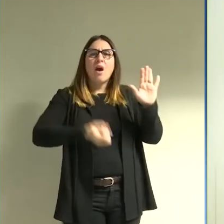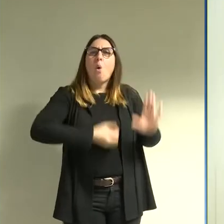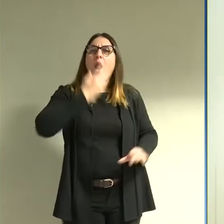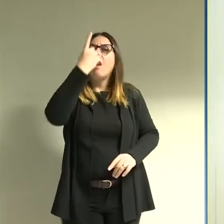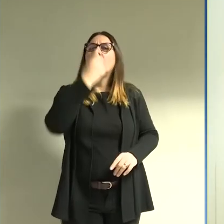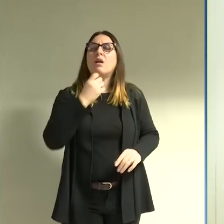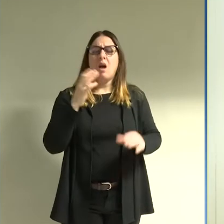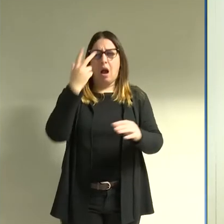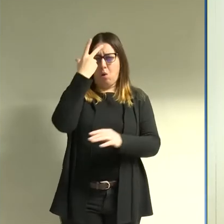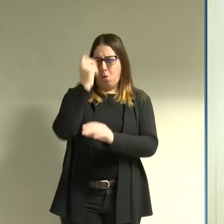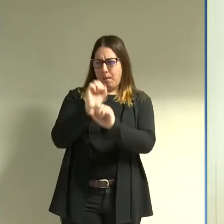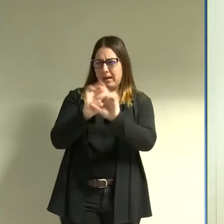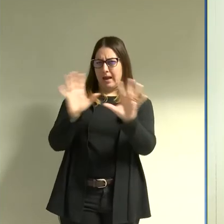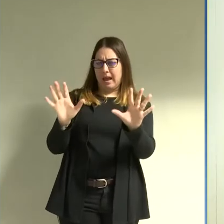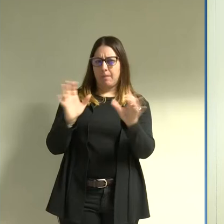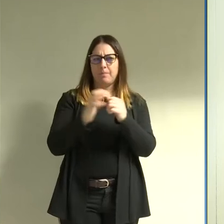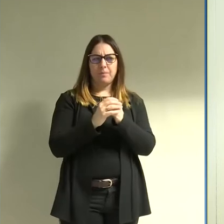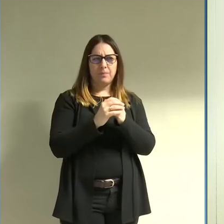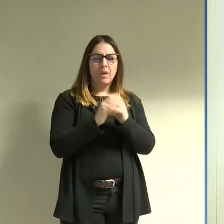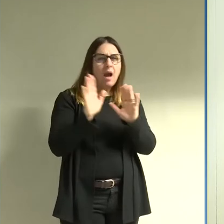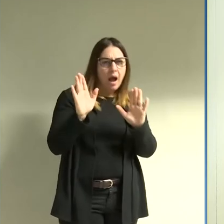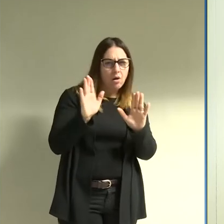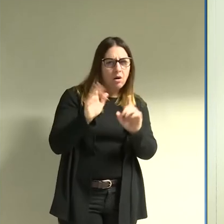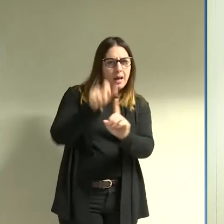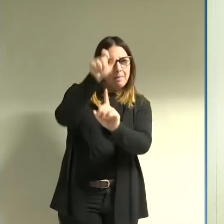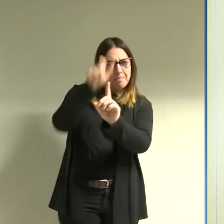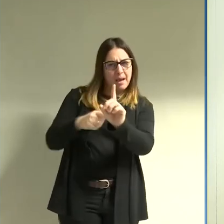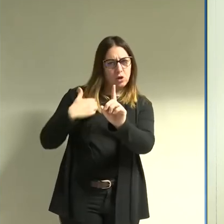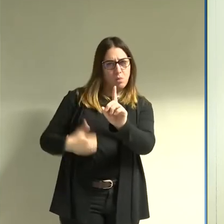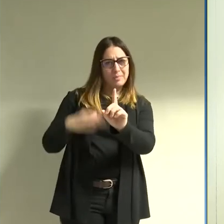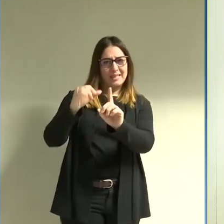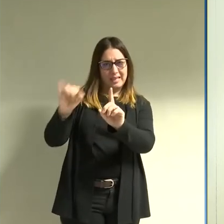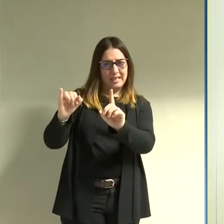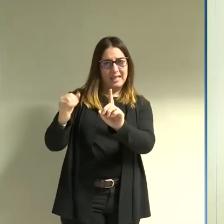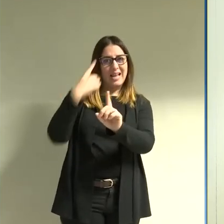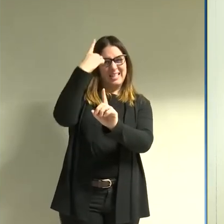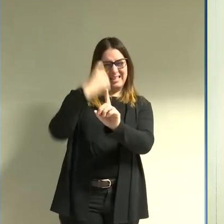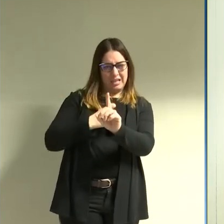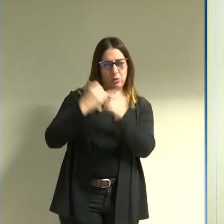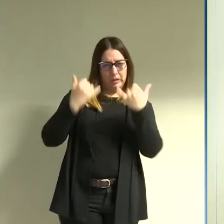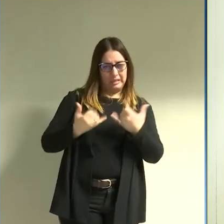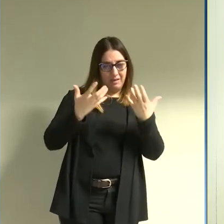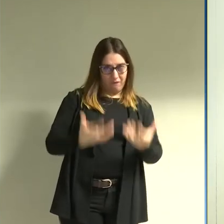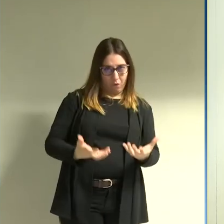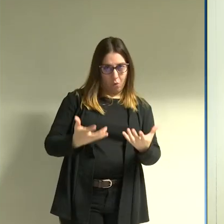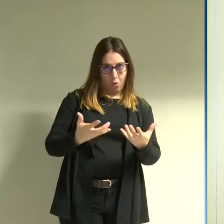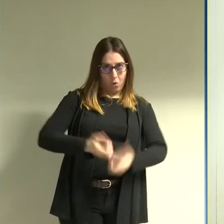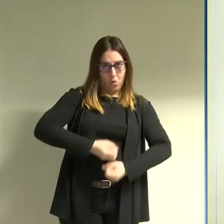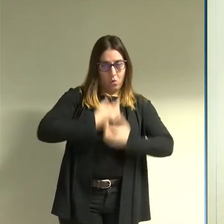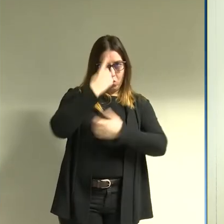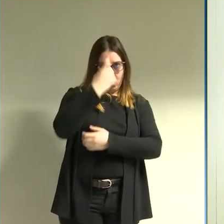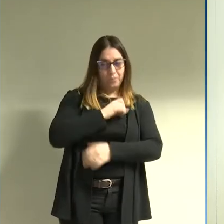compris un membre du don d'un des cci voulait poser une question orale cette question orale a été